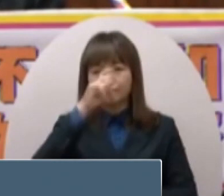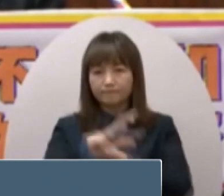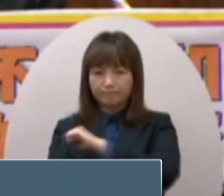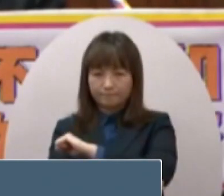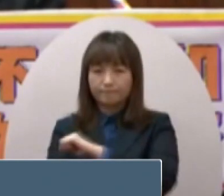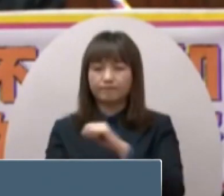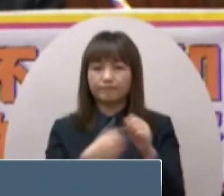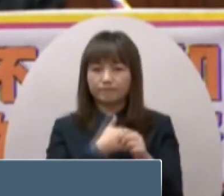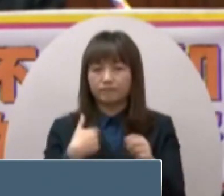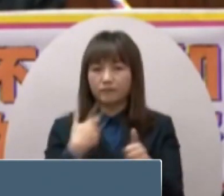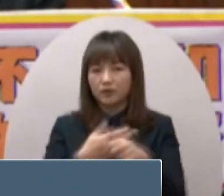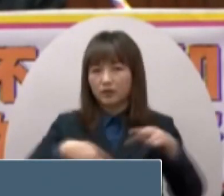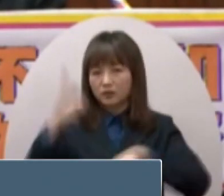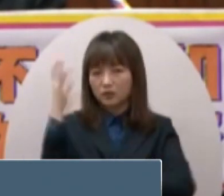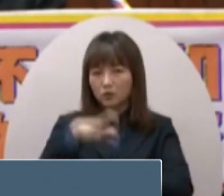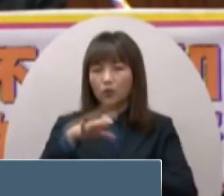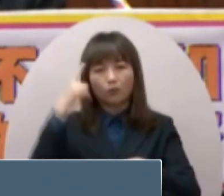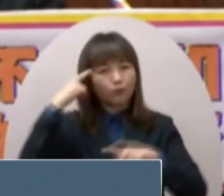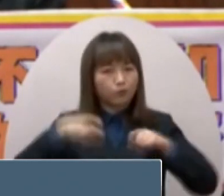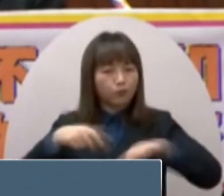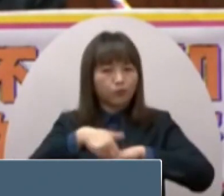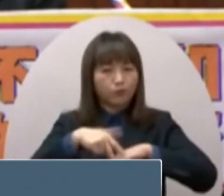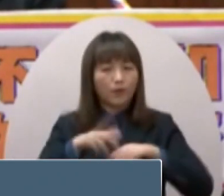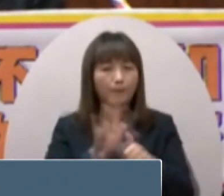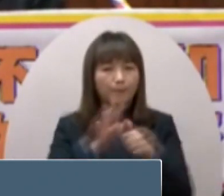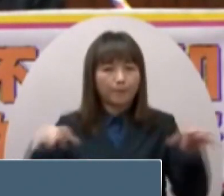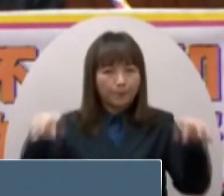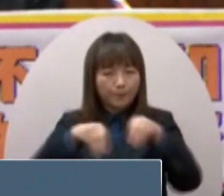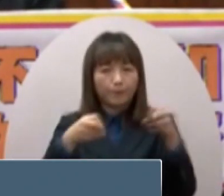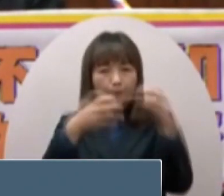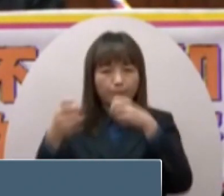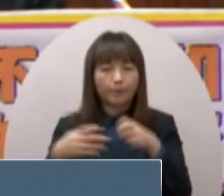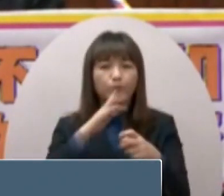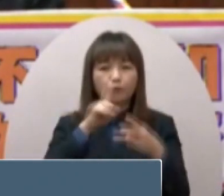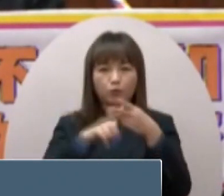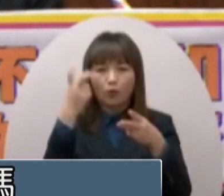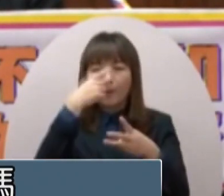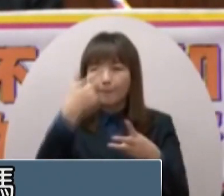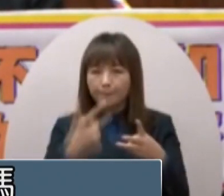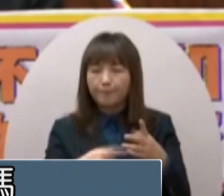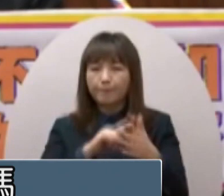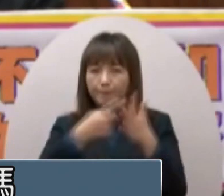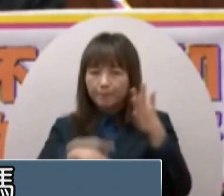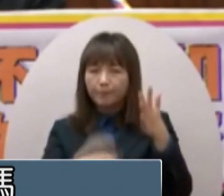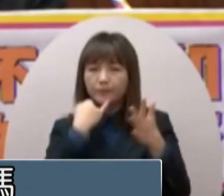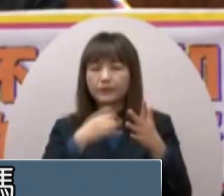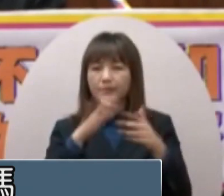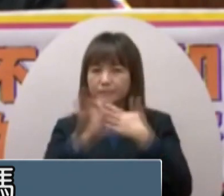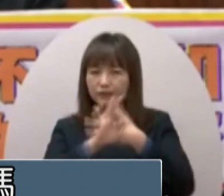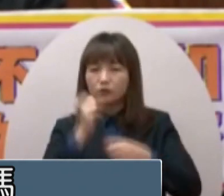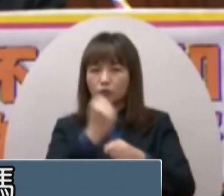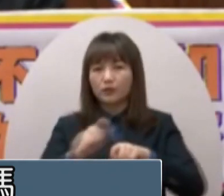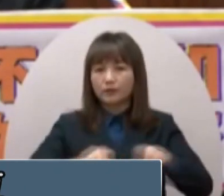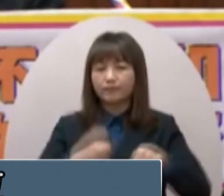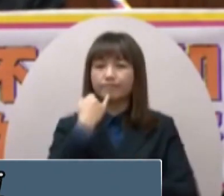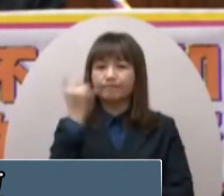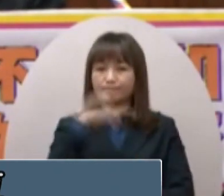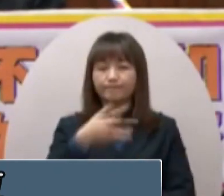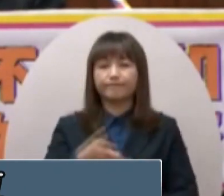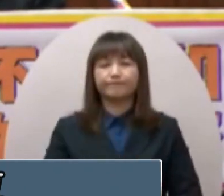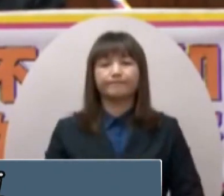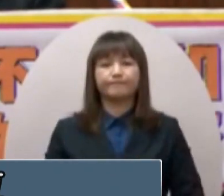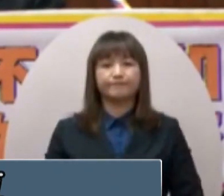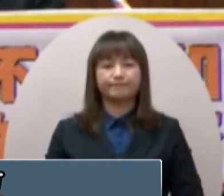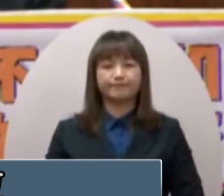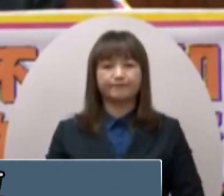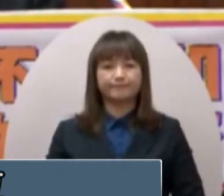少能够有一些行政的措施协调出主管机关慢慢来没有关系，但是至少要有一个示范计划，可以吗？ 好，我们